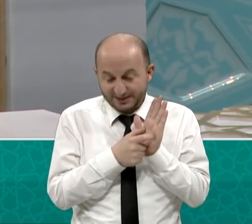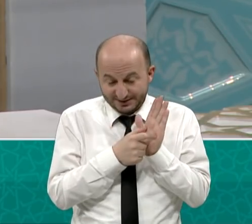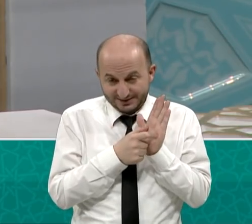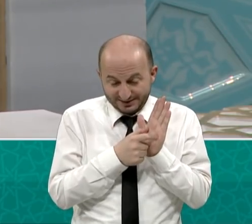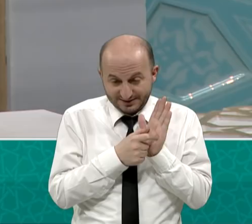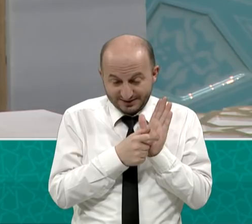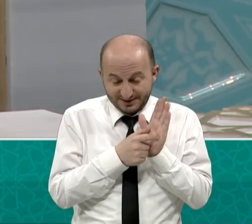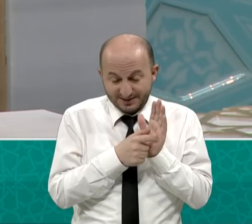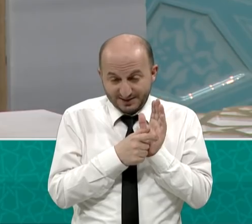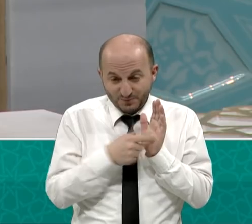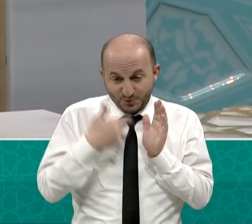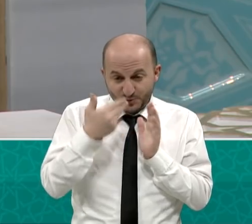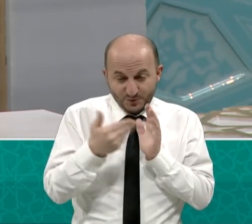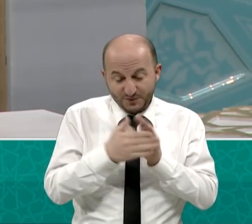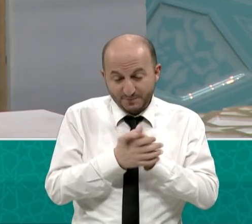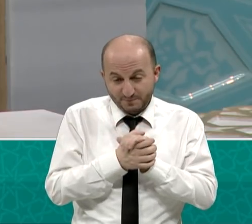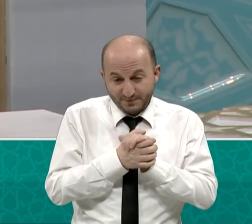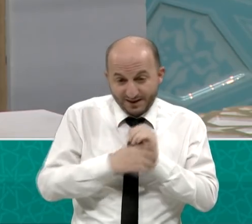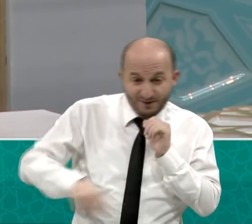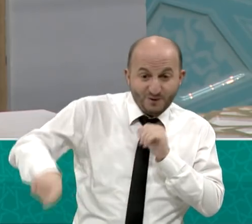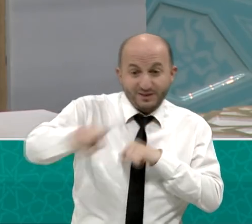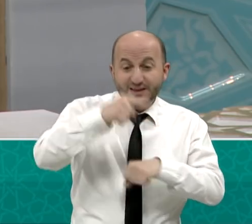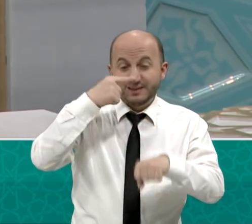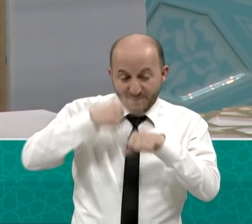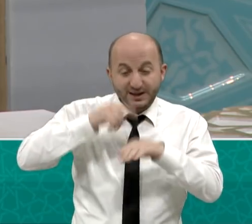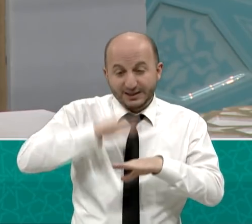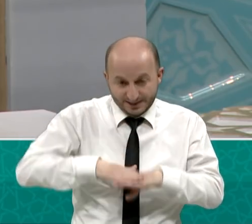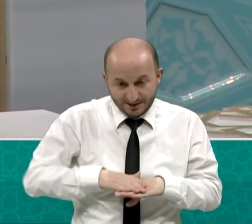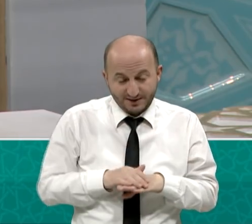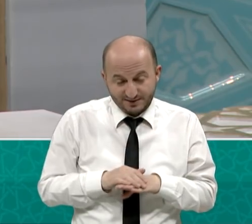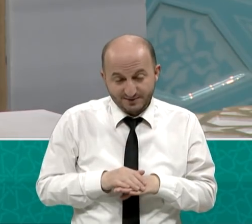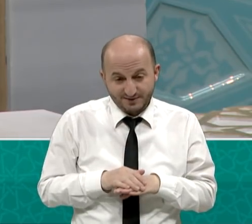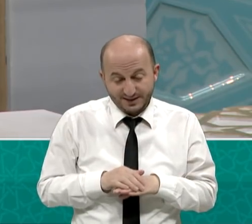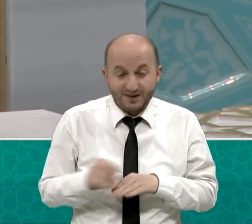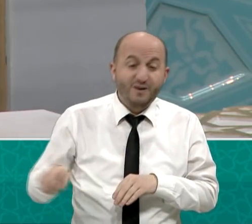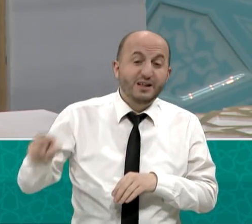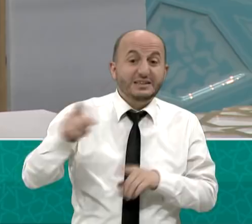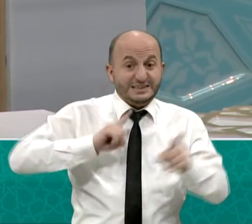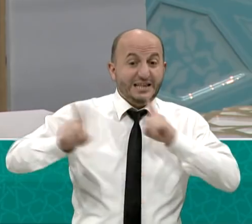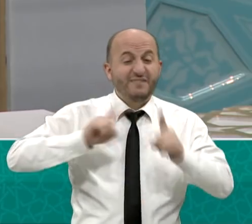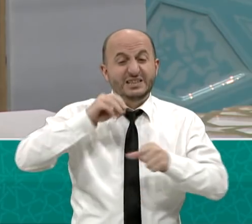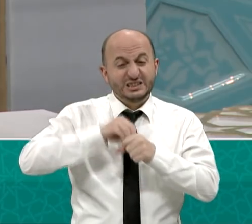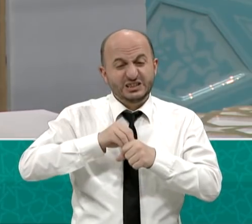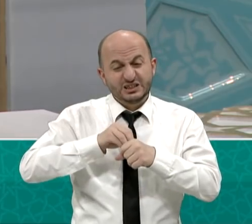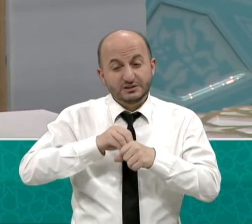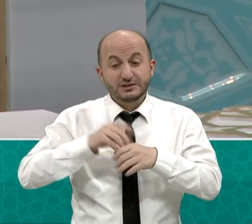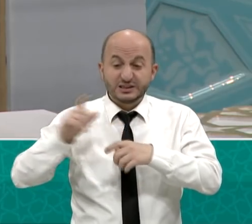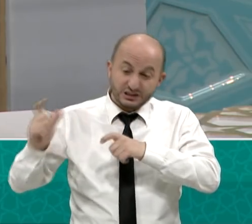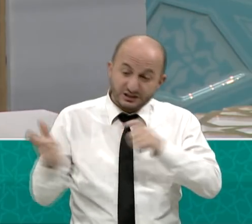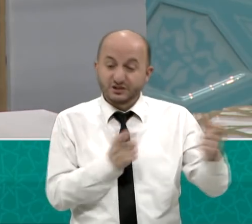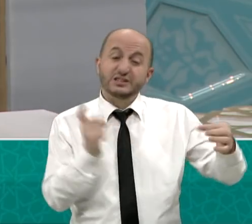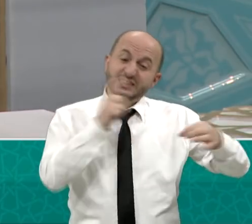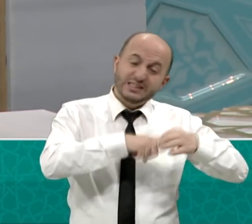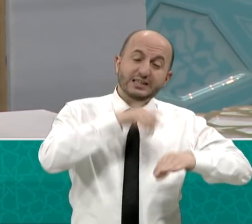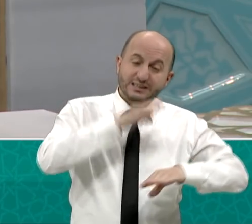amanu vellezine haceru. Onlar ki iman ettiler. Onlar da davaları için hicret ettiler, göç